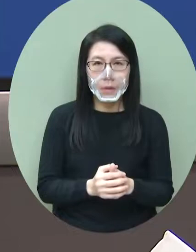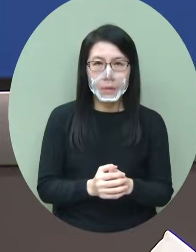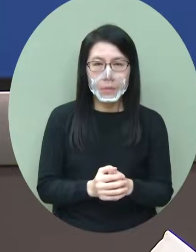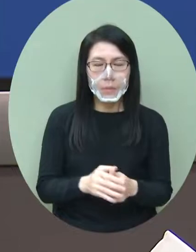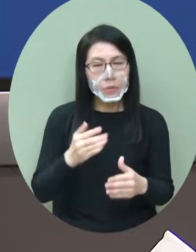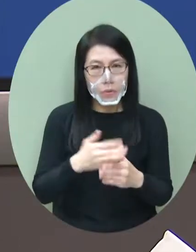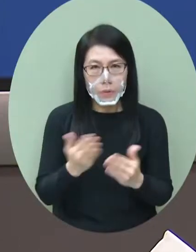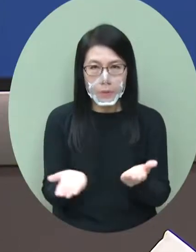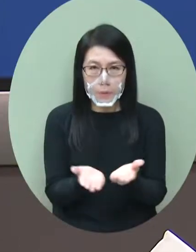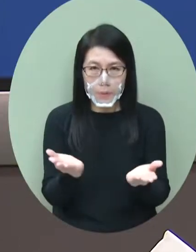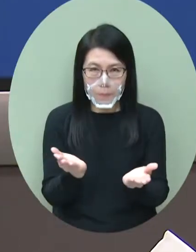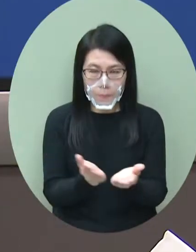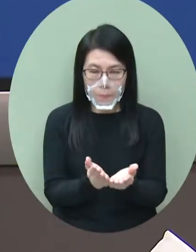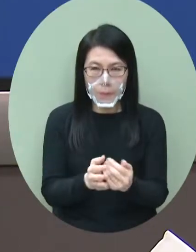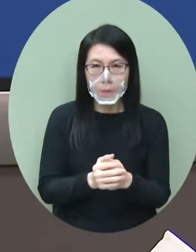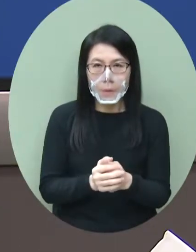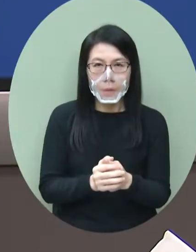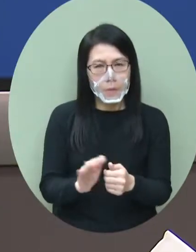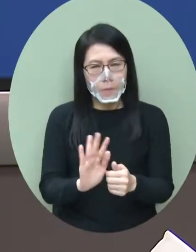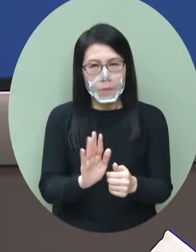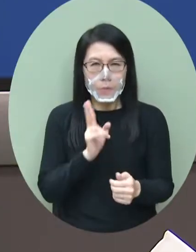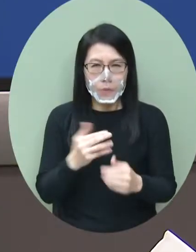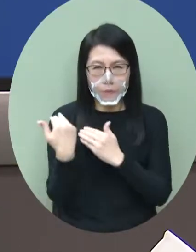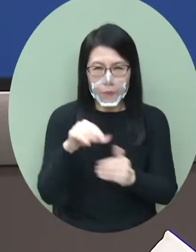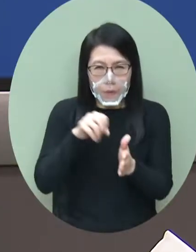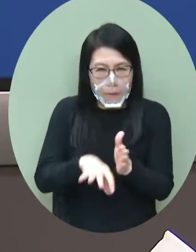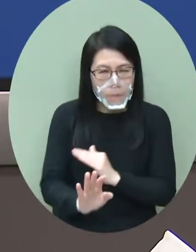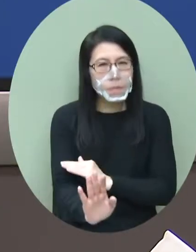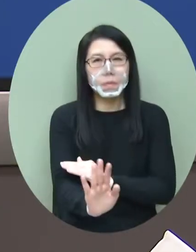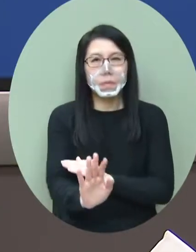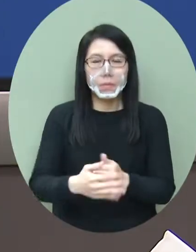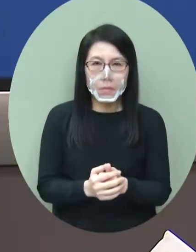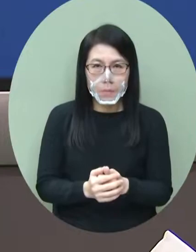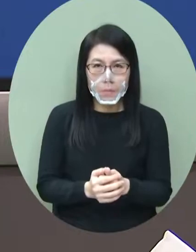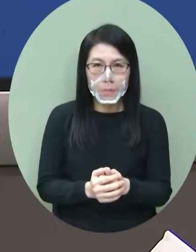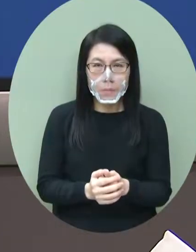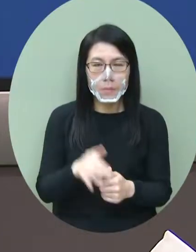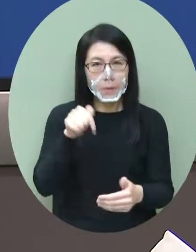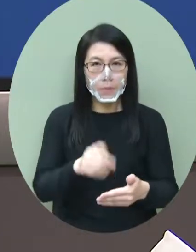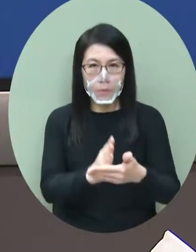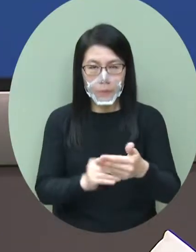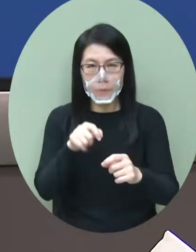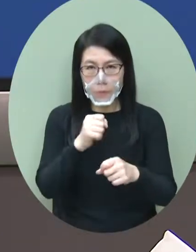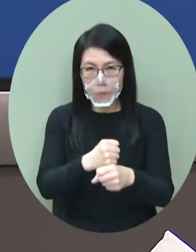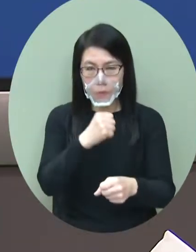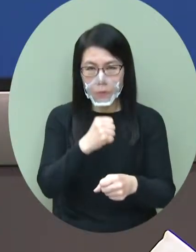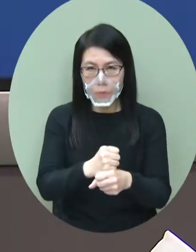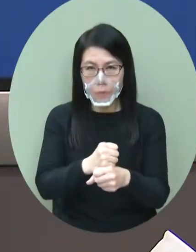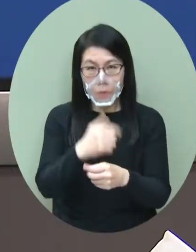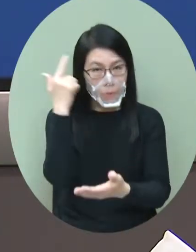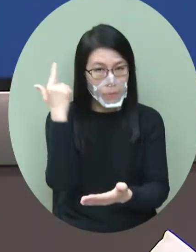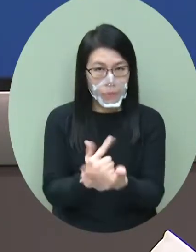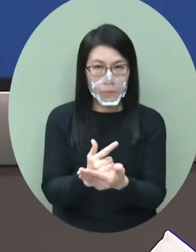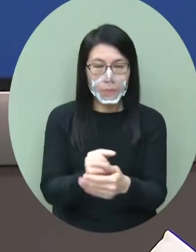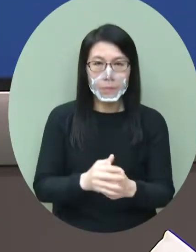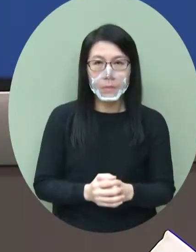需。所以呢，为了确保不会出现所谓缺货的情况呢，这个部分的工作呢是至